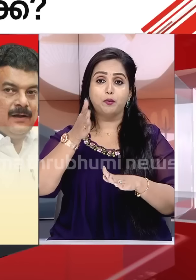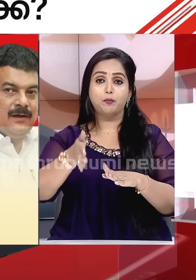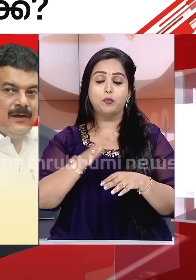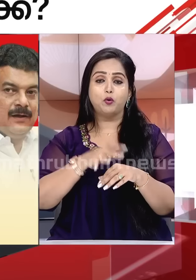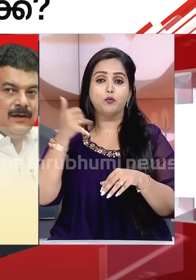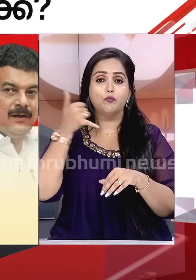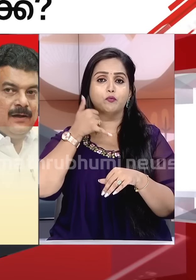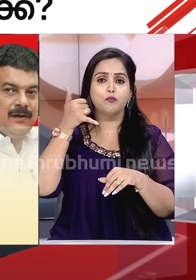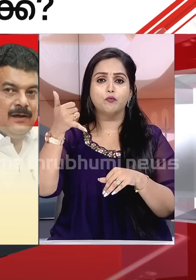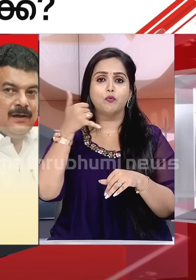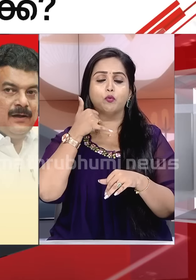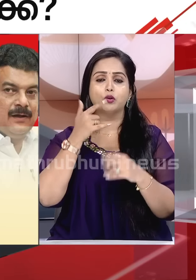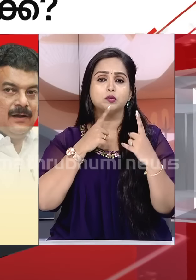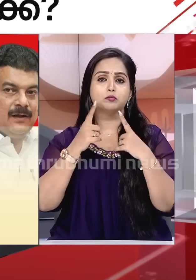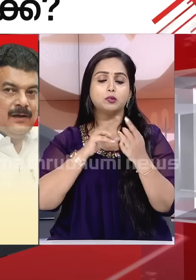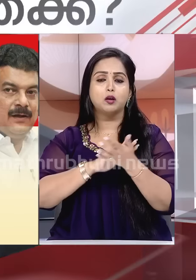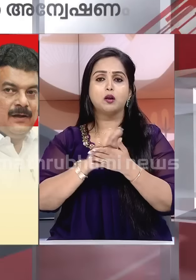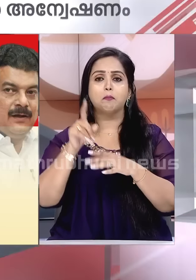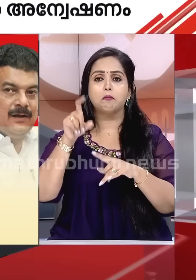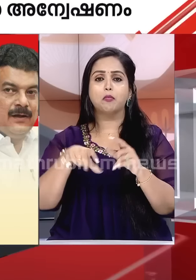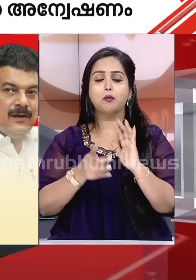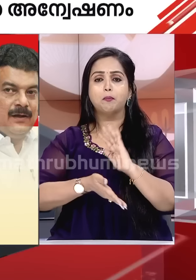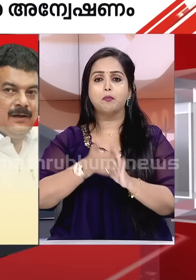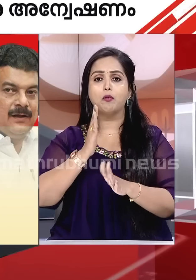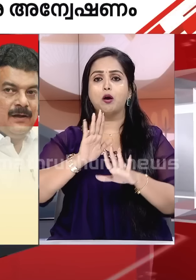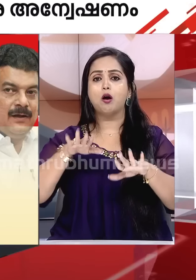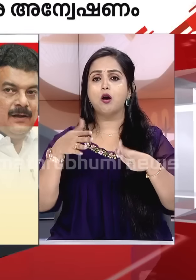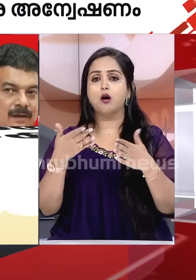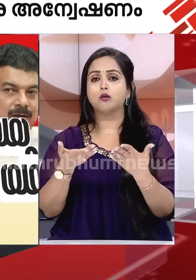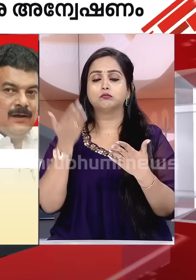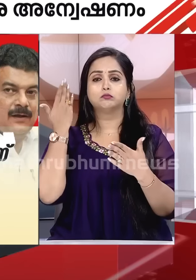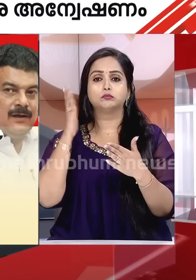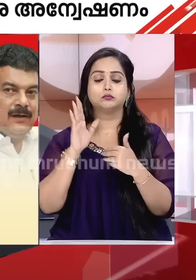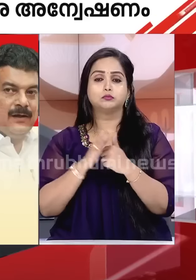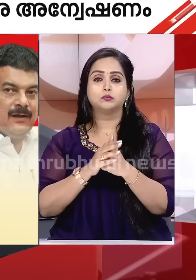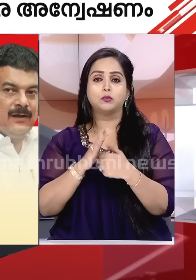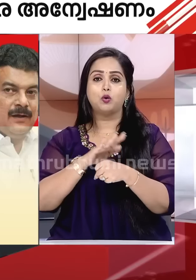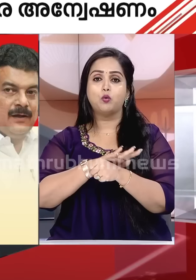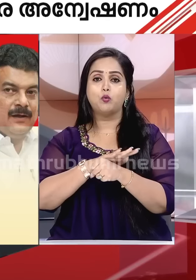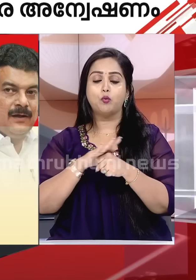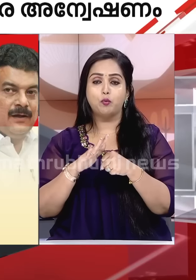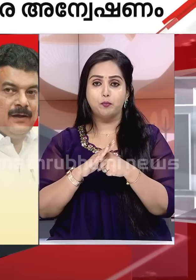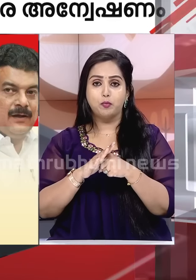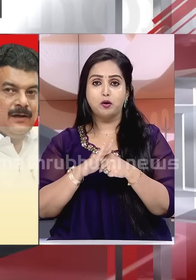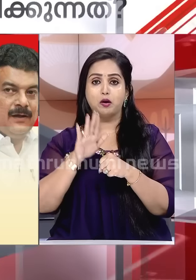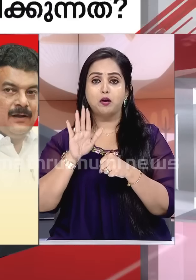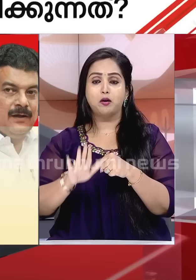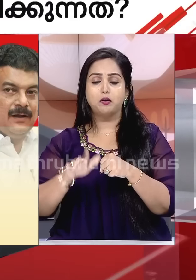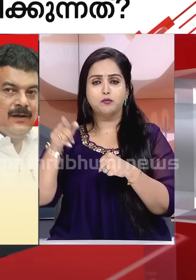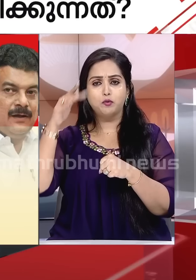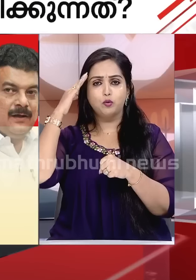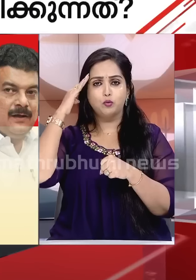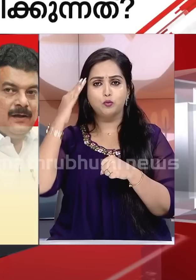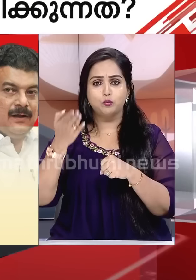ശബ്ദിച്ചിട്ടില്ല, എങ്ങോട്ട് പോയിന്നറിയില്ല. അപ്പോൾ അത് കള്ളക്കടത്തുമായിട്ടൊരു ബന്ധമുള്ള ഒരു പറ്റിയ ഒരു കൊലപാതകമാണ്. അതിന് ഇവർക്ക് നോളജുണ്ട്,